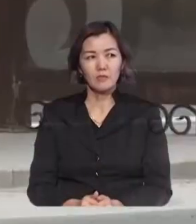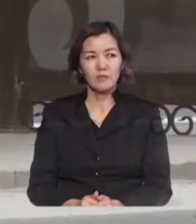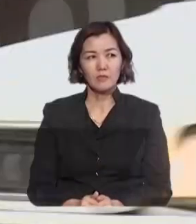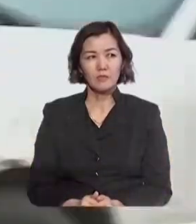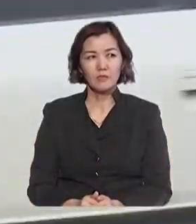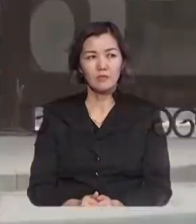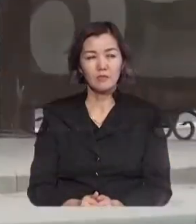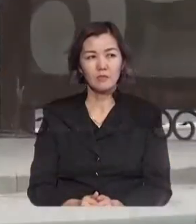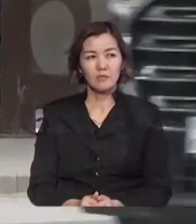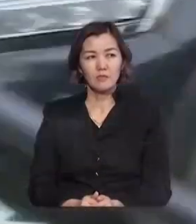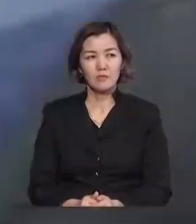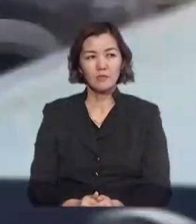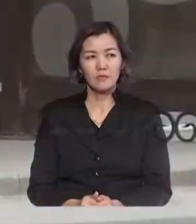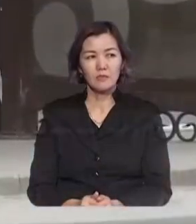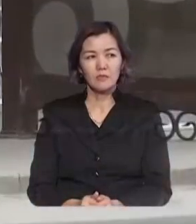А, кешіріңіз.